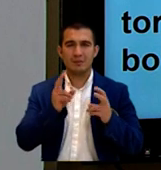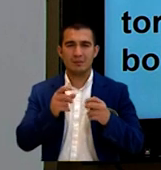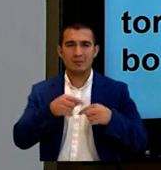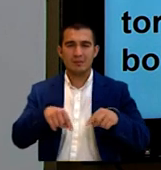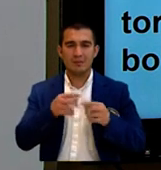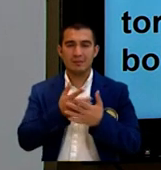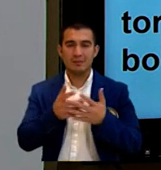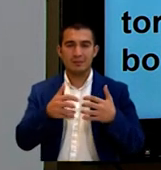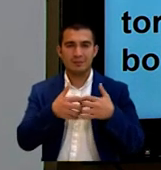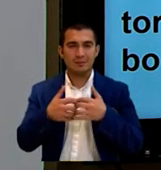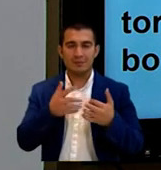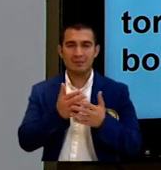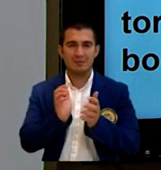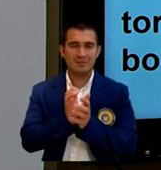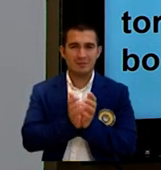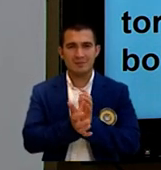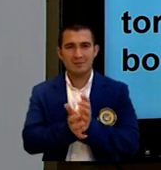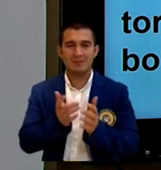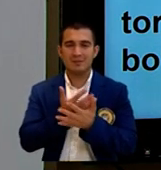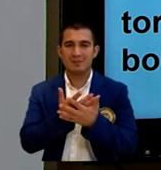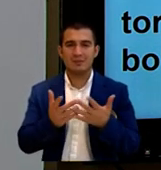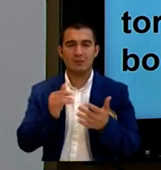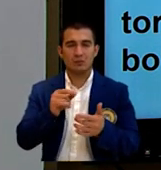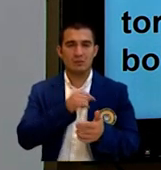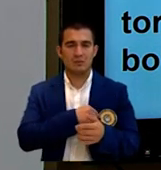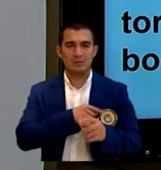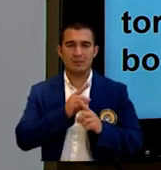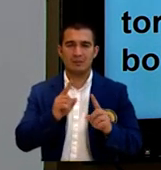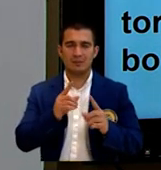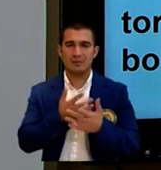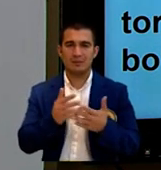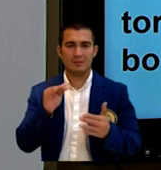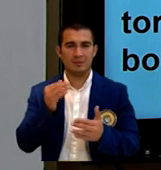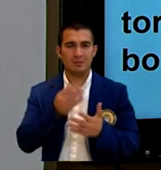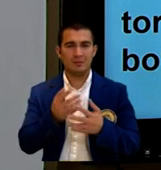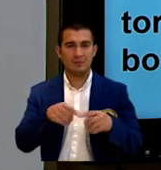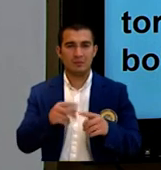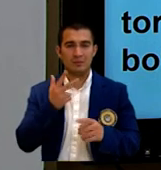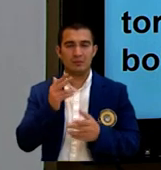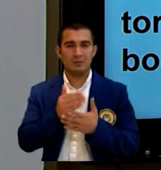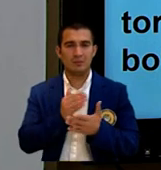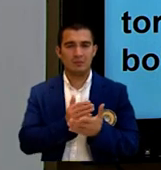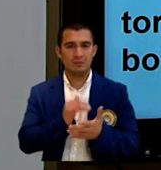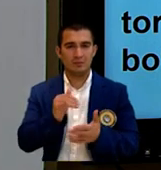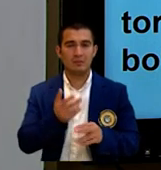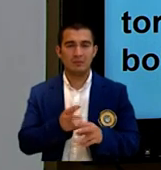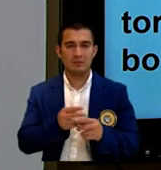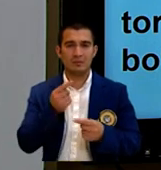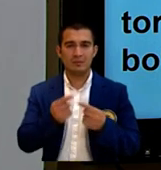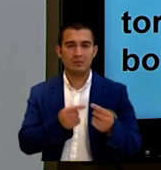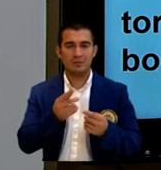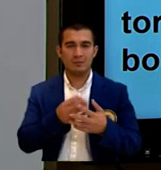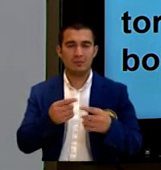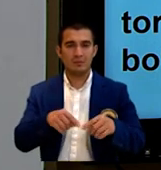doim tortishish va itarish kuchlari mavjud bo'ladi. Demak, bu 3 qoida, ya'ni omil molekulyar kinetik